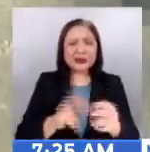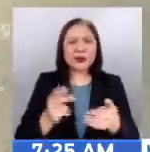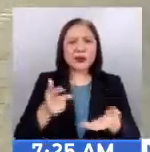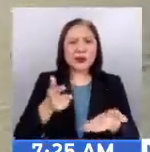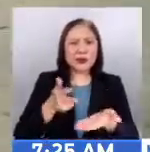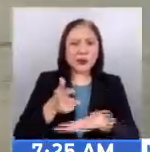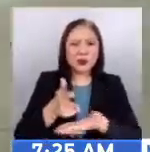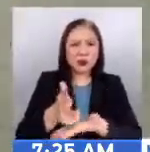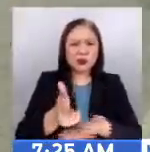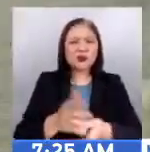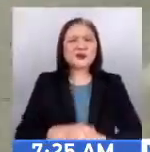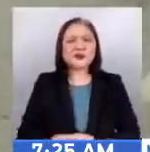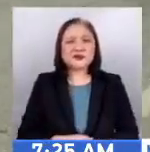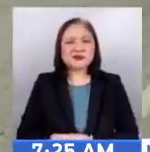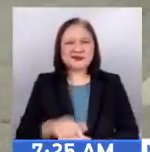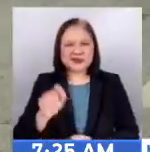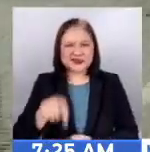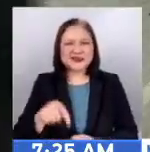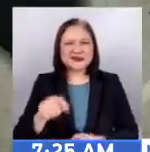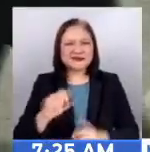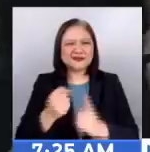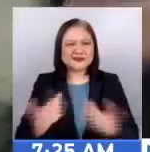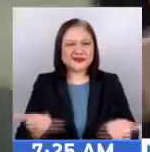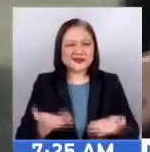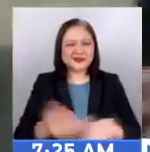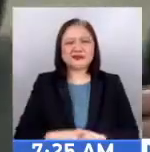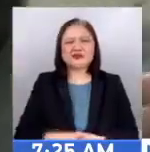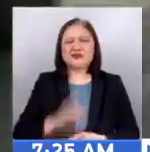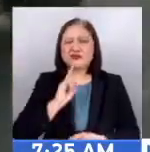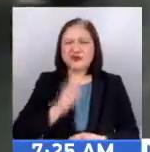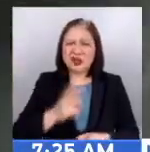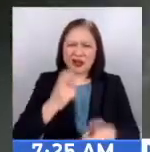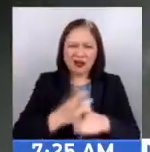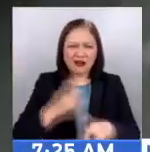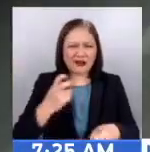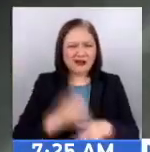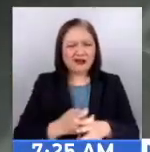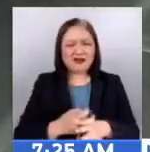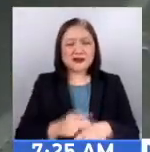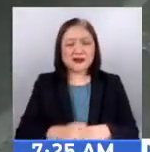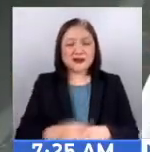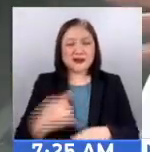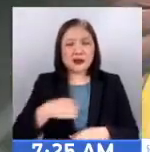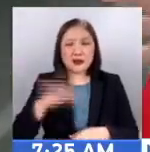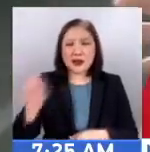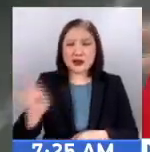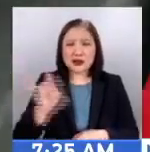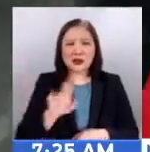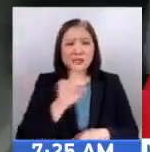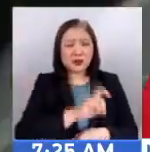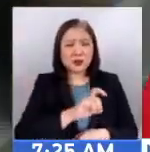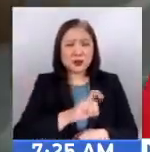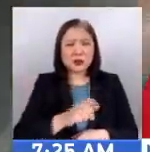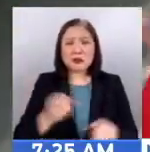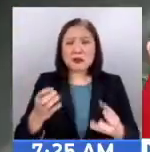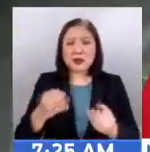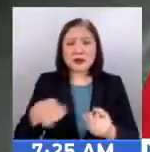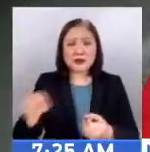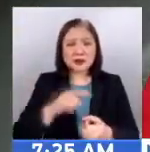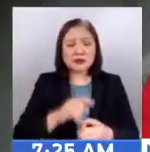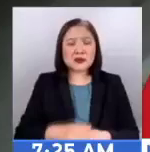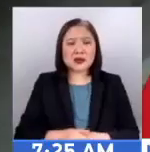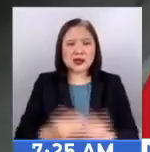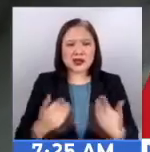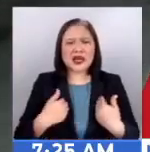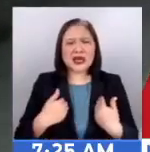Ganyan ang sitwasyon, ano? So napakahirap, at sa atin po namang pag-tanong-tanong din, marami sa kanila ang expected na